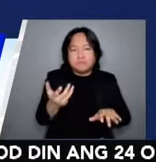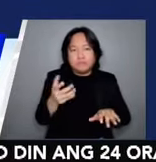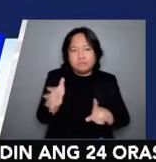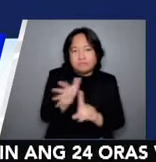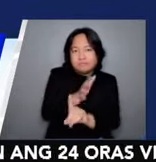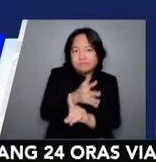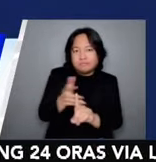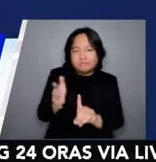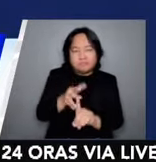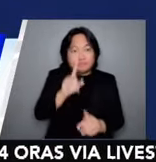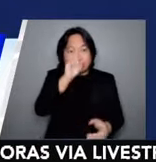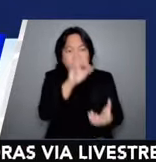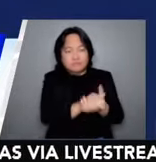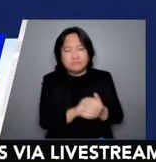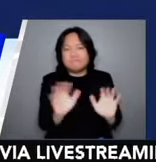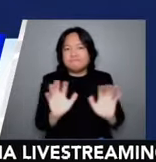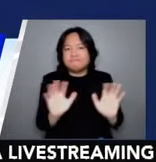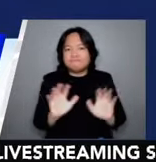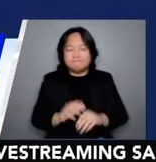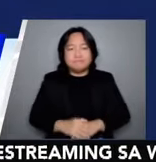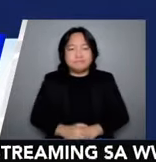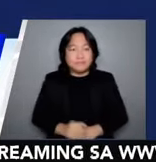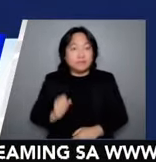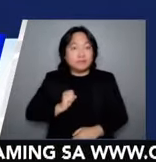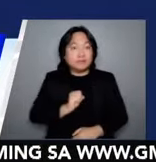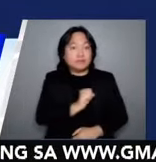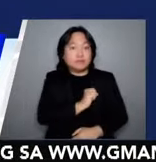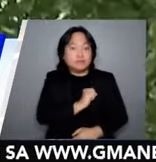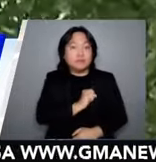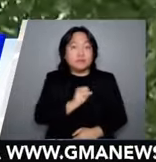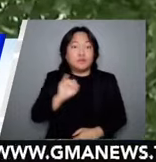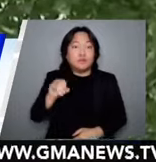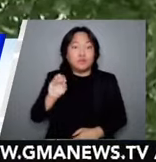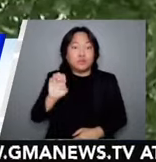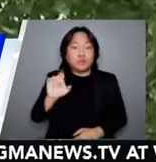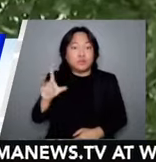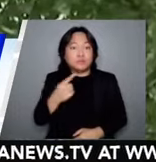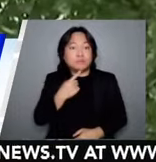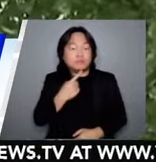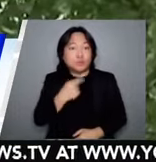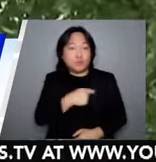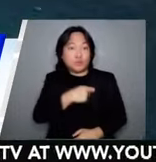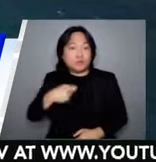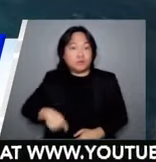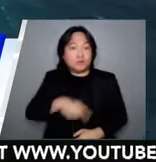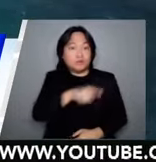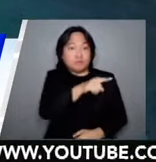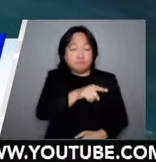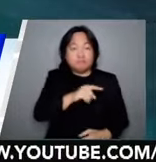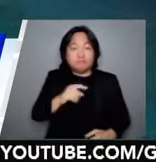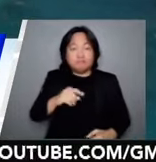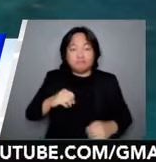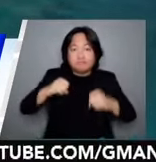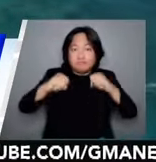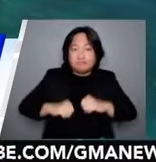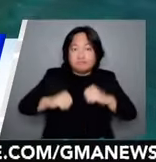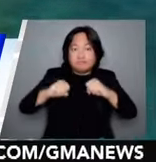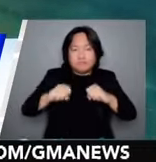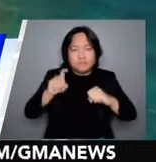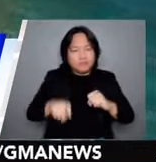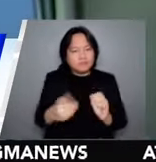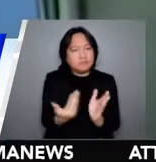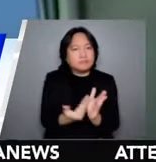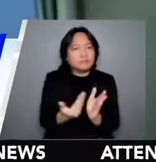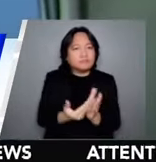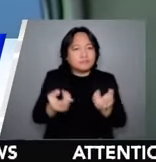Naniniwala rin si Villanueva na hindi basta-basta papasok ang China sa isang kasunduan na hindi dokumentado. Kailangan daw munang idaan sa caucus ng mga